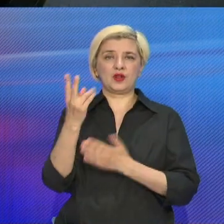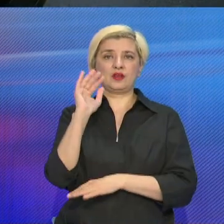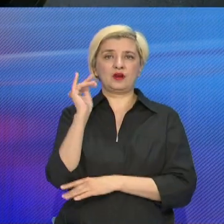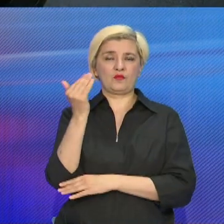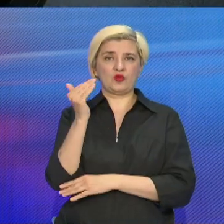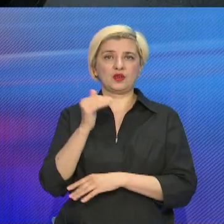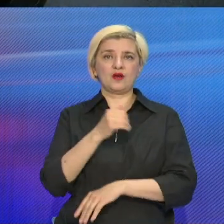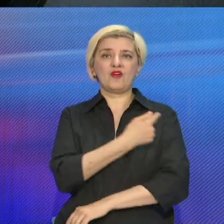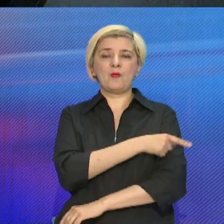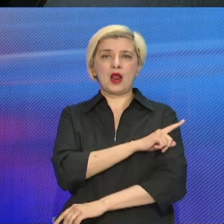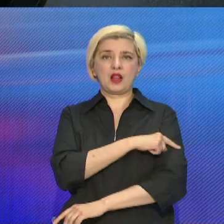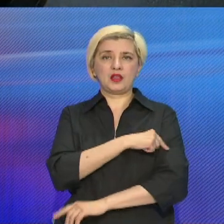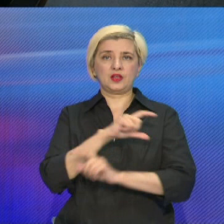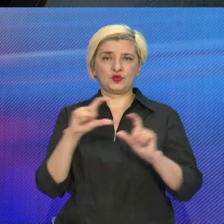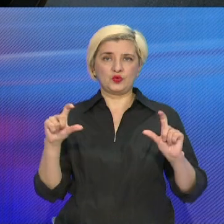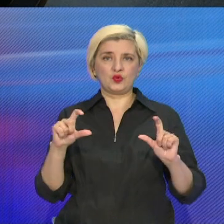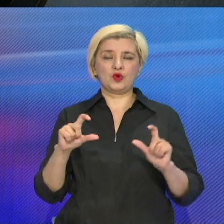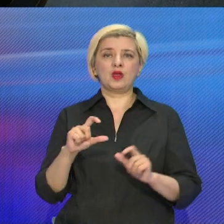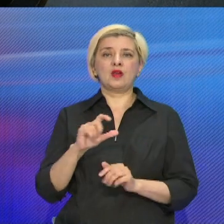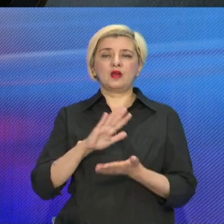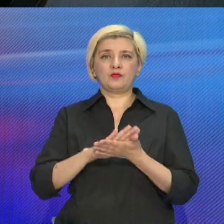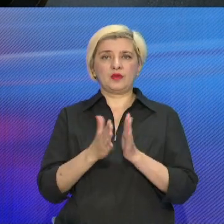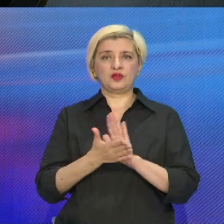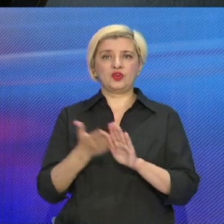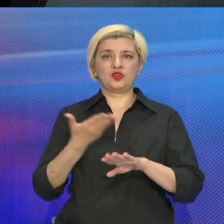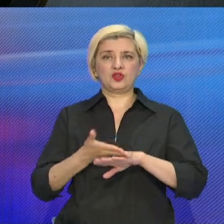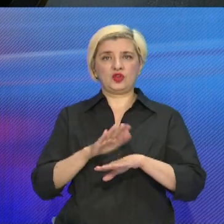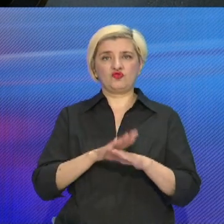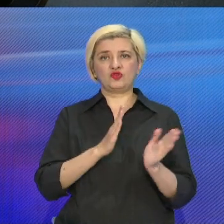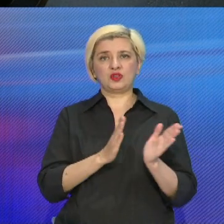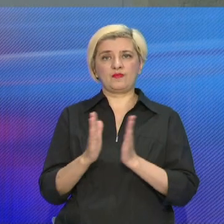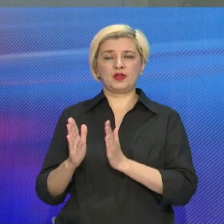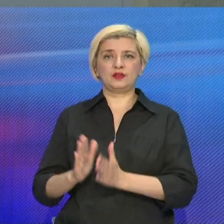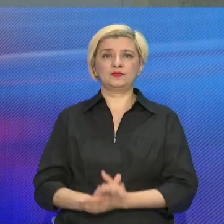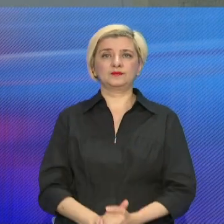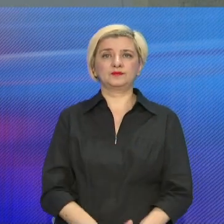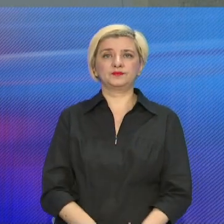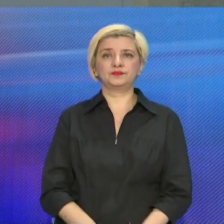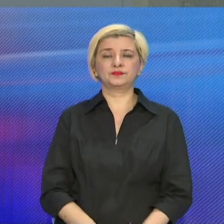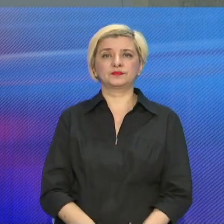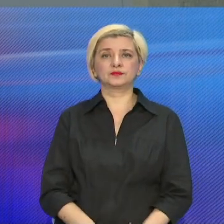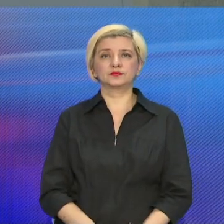в установу с термичными опеками. Стан потерпелой тяжко стабильный.